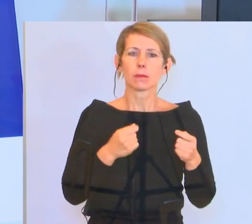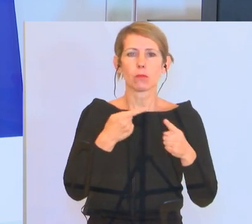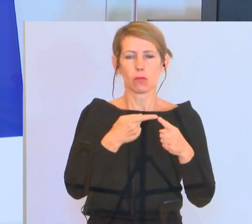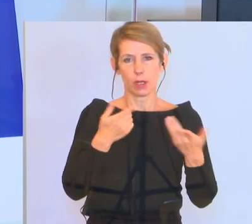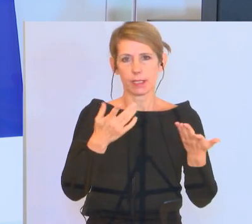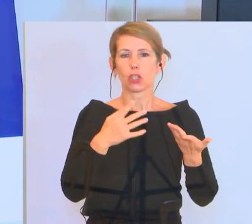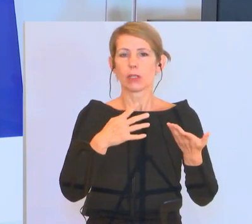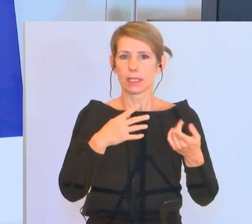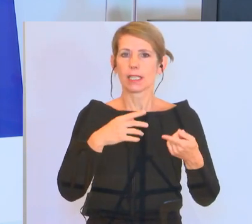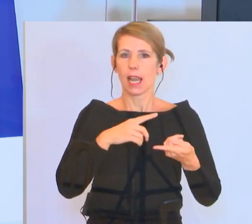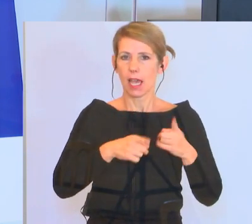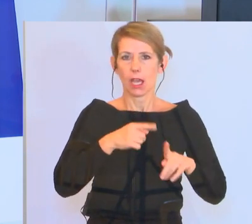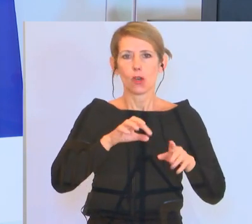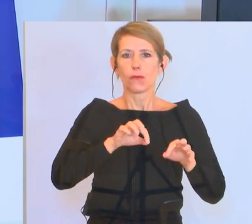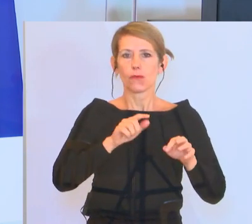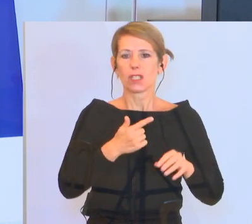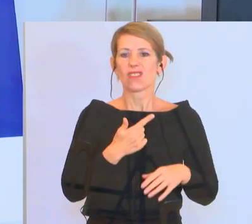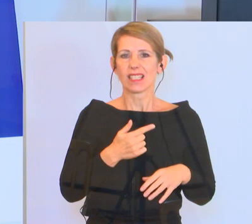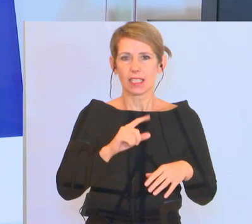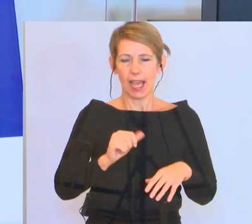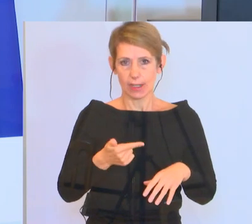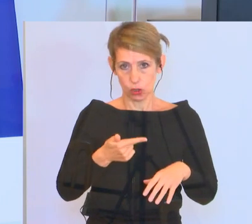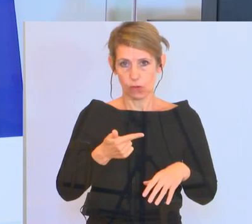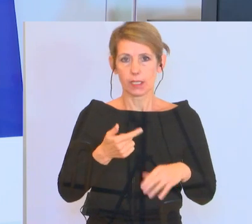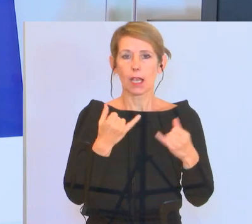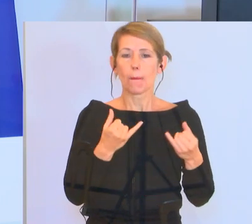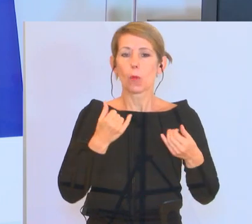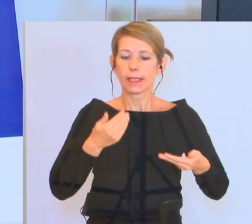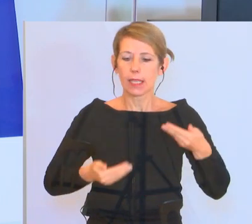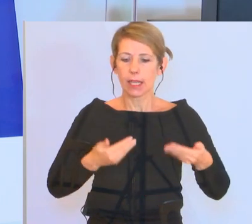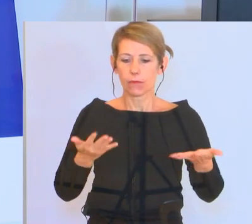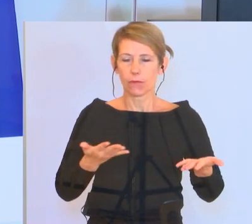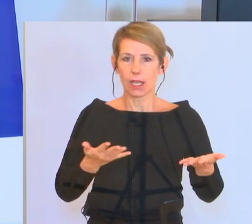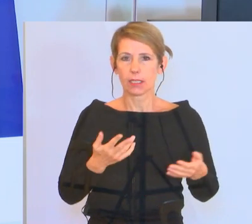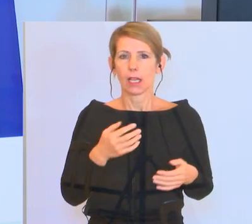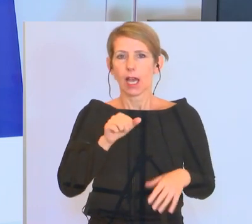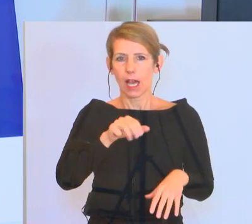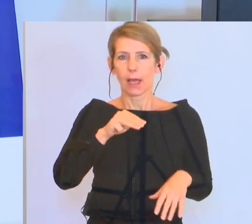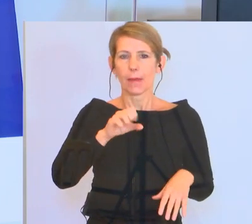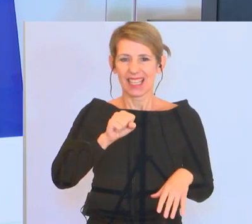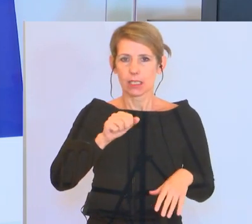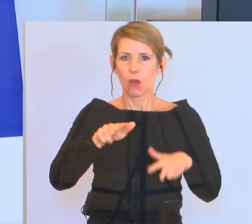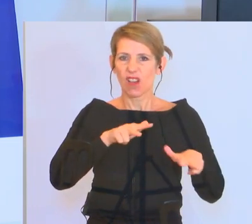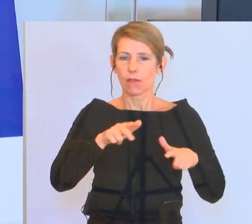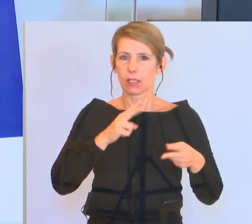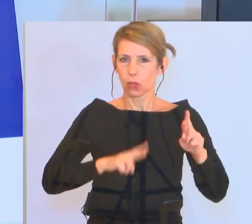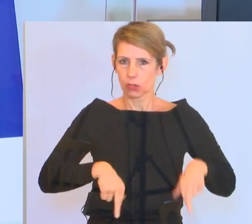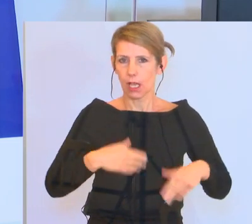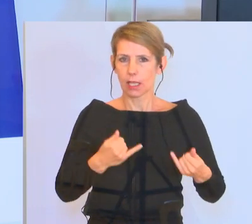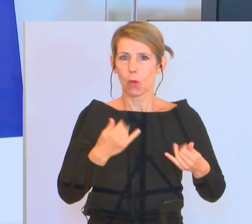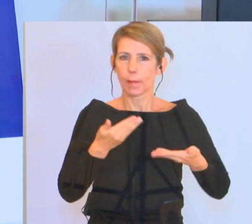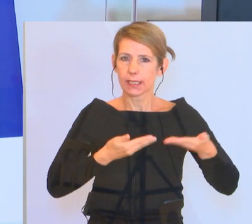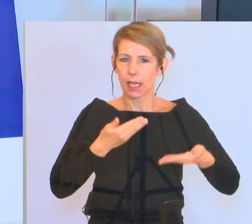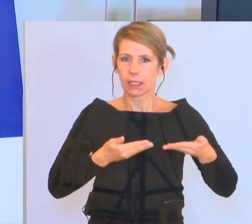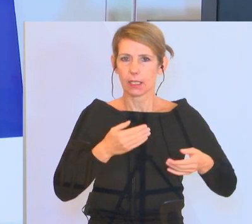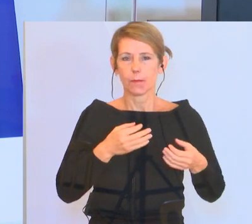kommende Jahr 2021. Jetzt tagt gerade der AMS-Verwaltungsrat, der die arbeitsmarktpolitischen